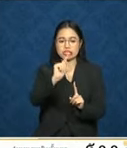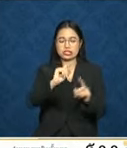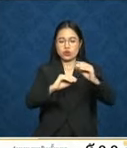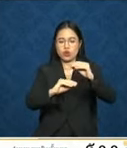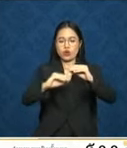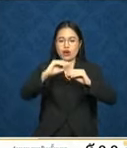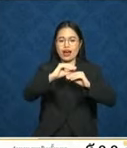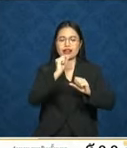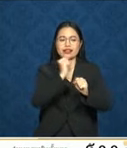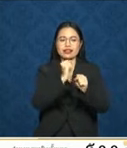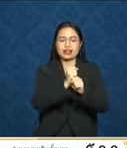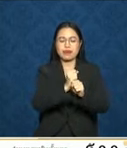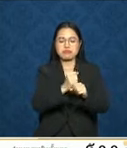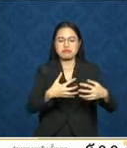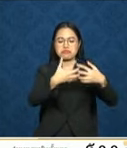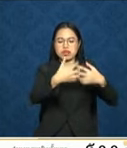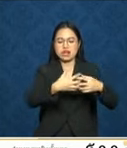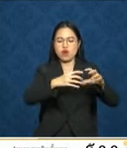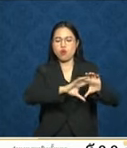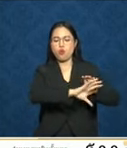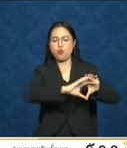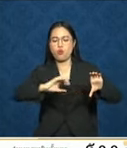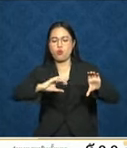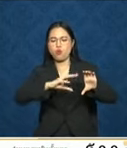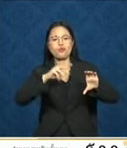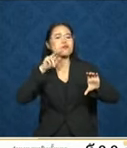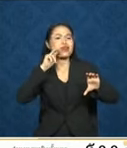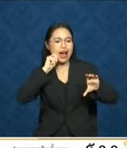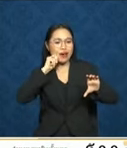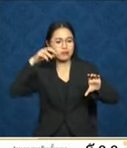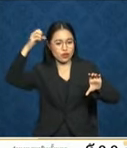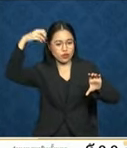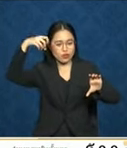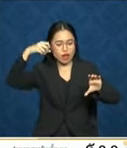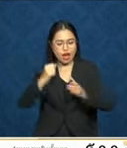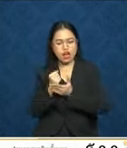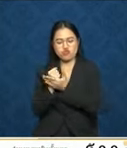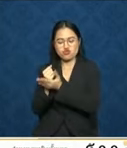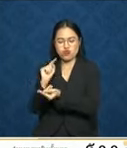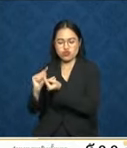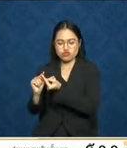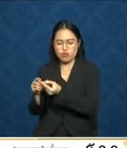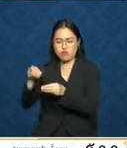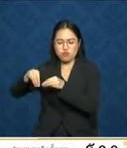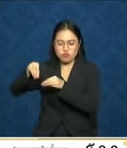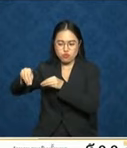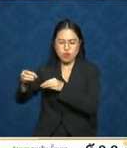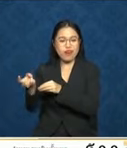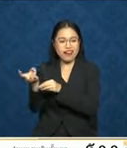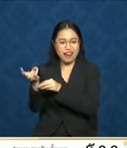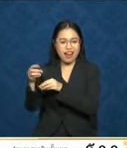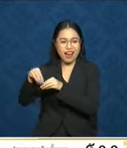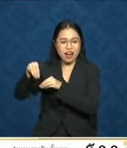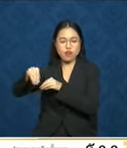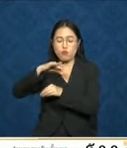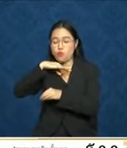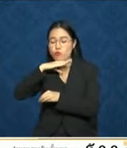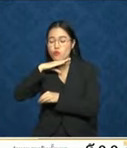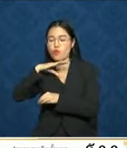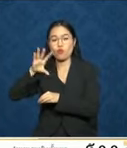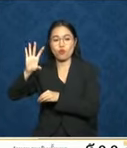างสถานีสูบน้ำด้วยไฟฟ้าเพื่อสนับสนุนการปลูกข้าวในพื้นที่ลุ่มน้ำบ้านบางเลนหมู่ที่9ตำบลท้องล